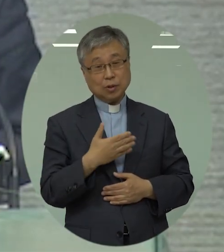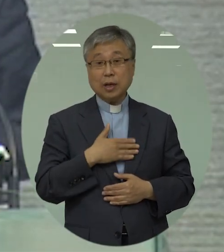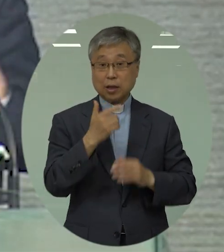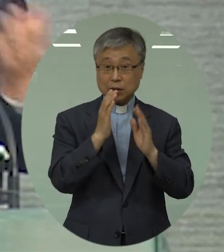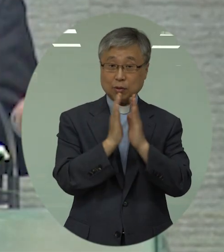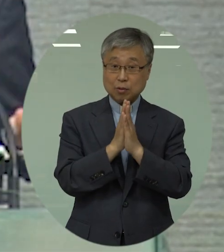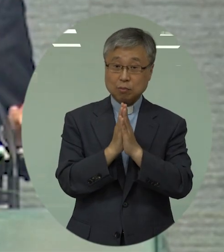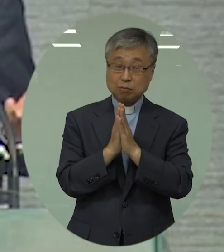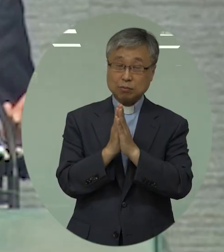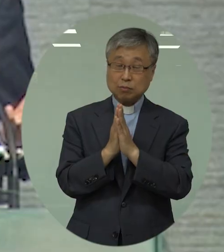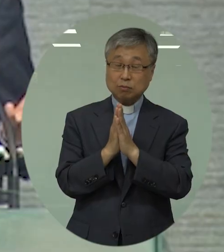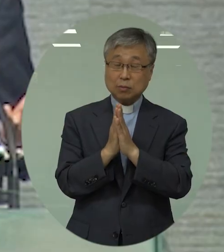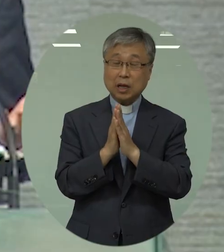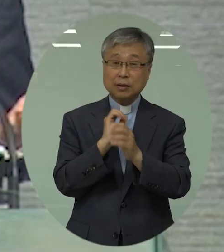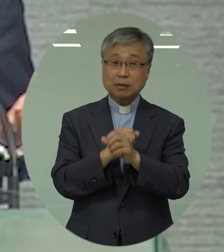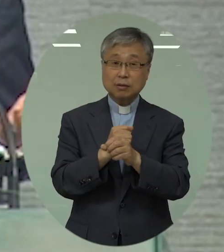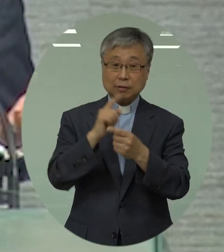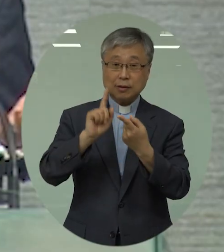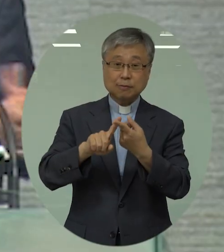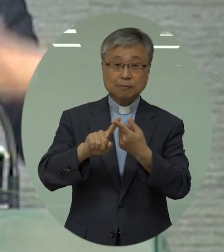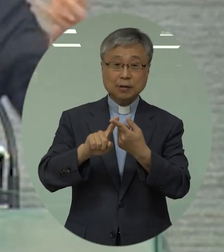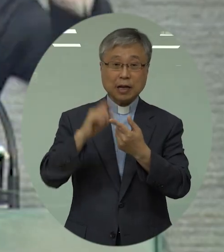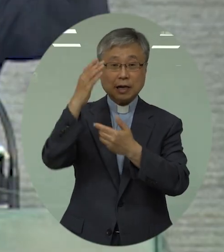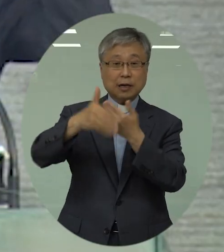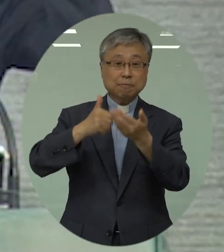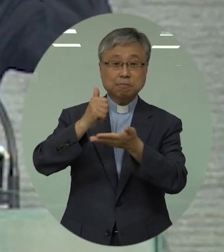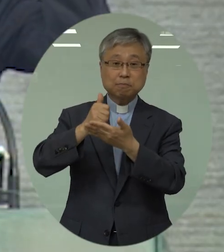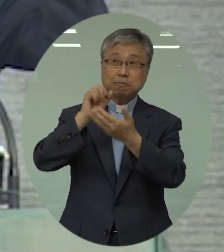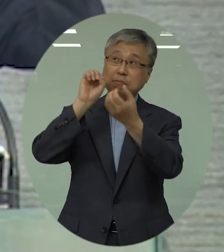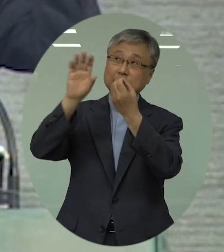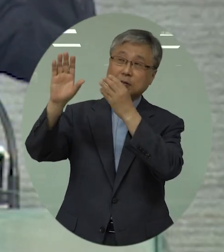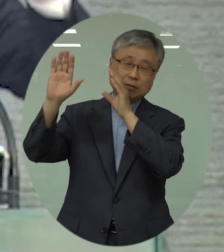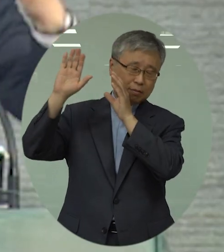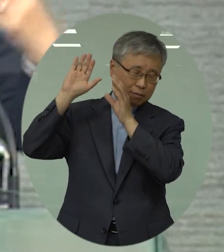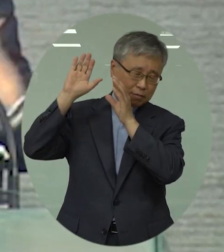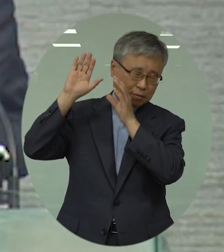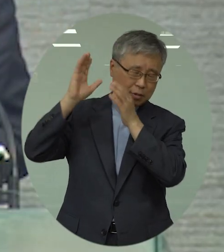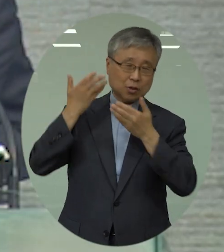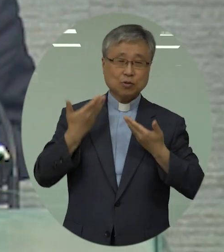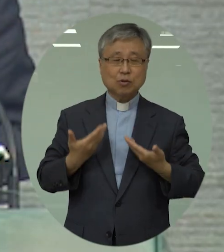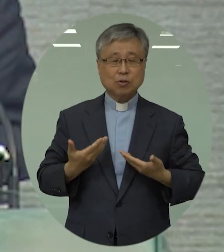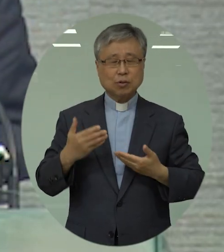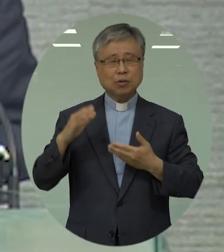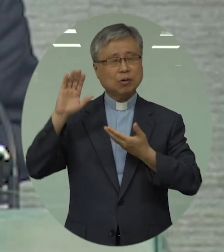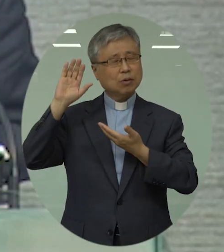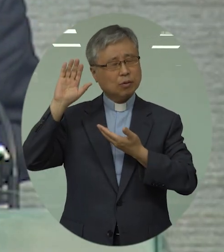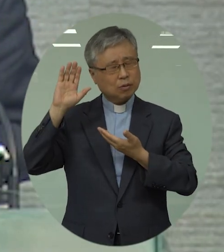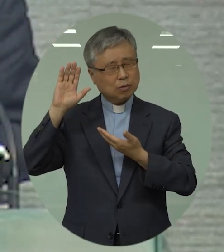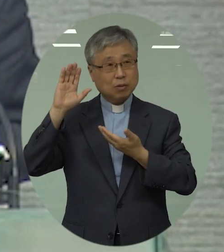대해서 듣는 시간. 기도만 하고 탁 일어서지 말고 조용히 들어보란